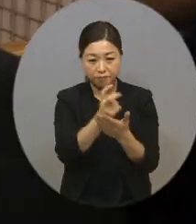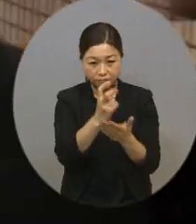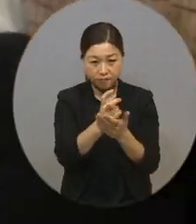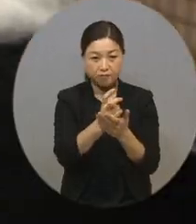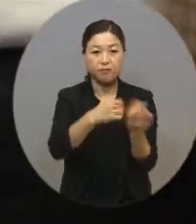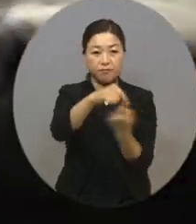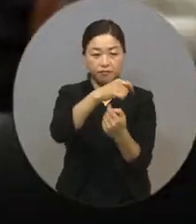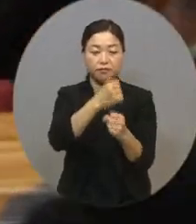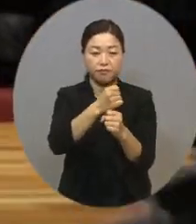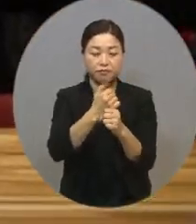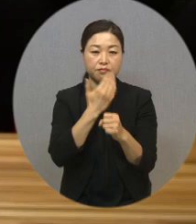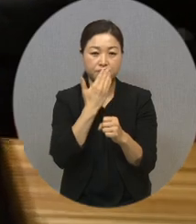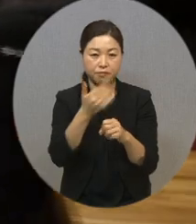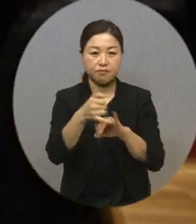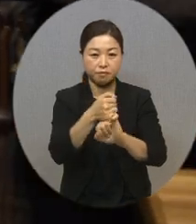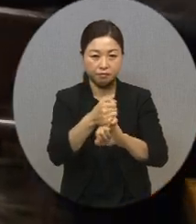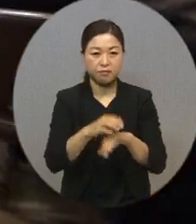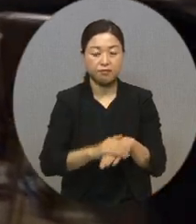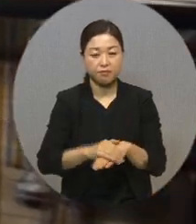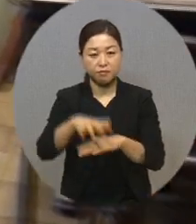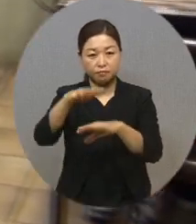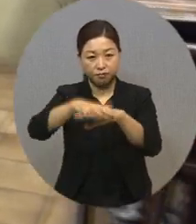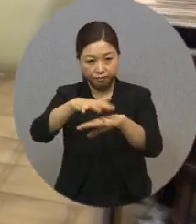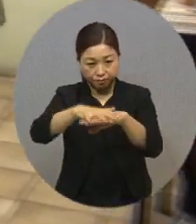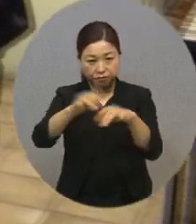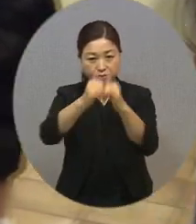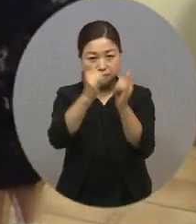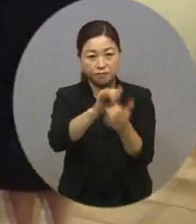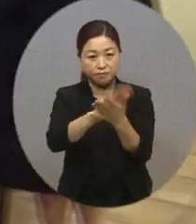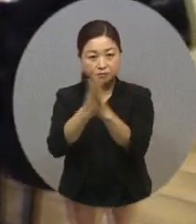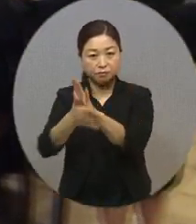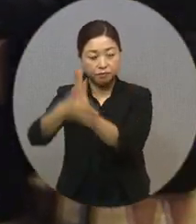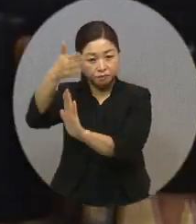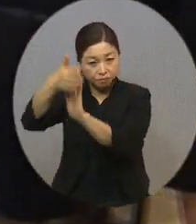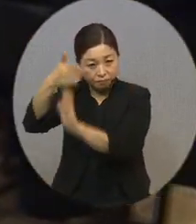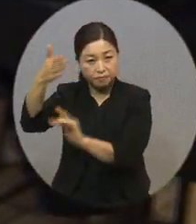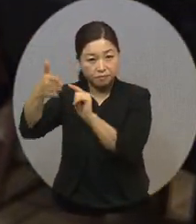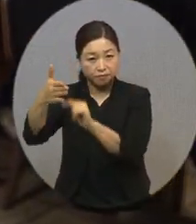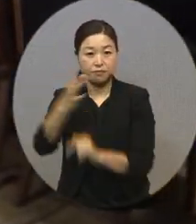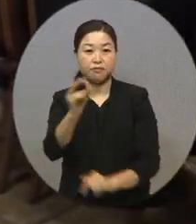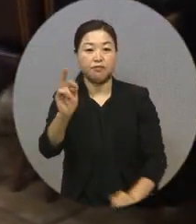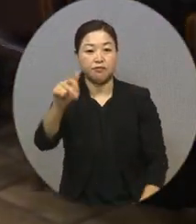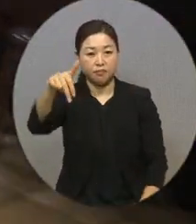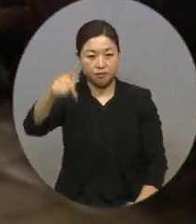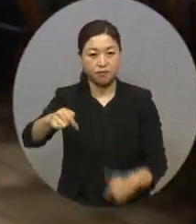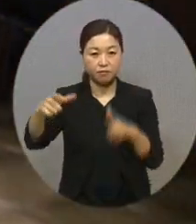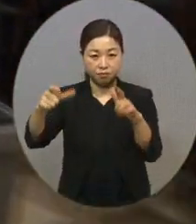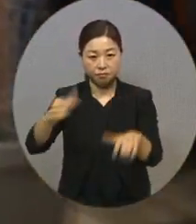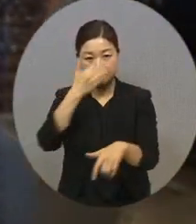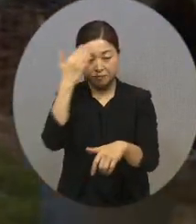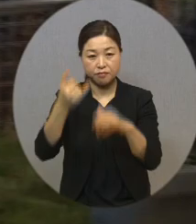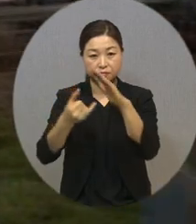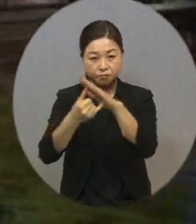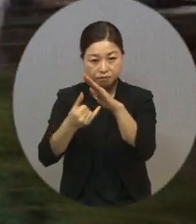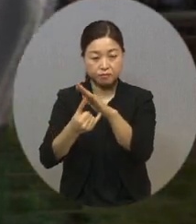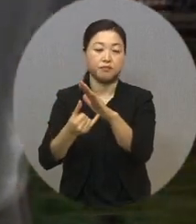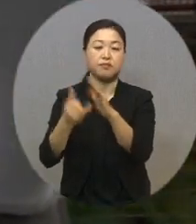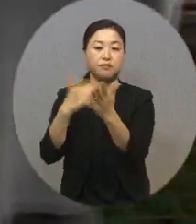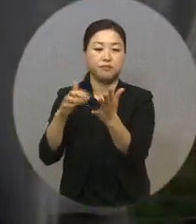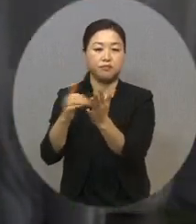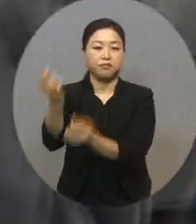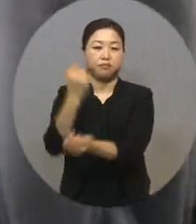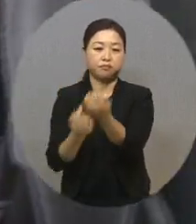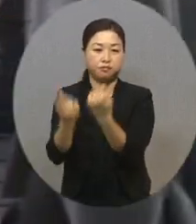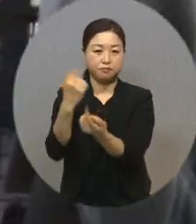하겠습니다. 농촌 사회에서 도시로 변화하며 달라지고 있는 양주시 청소년층의 유입이 증가되고